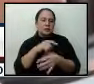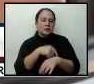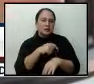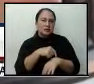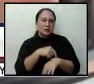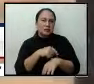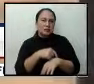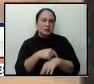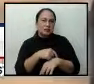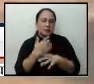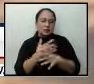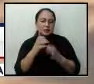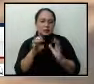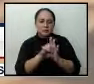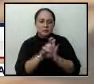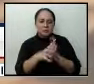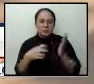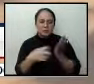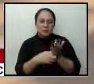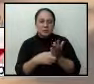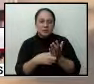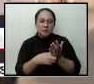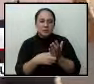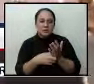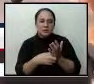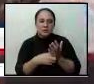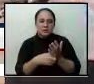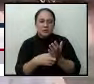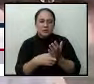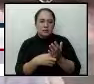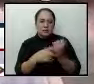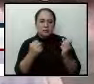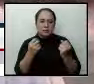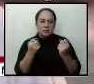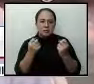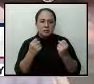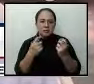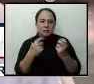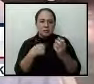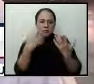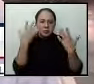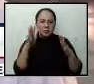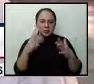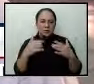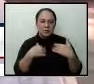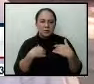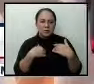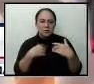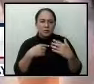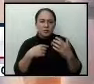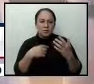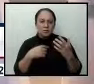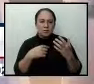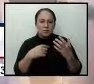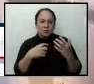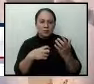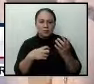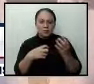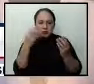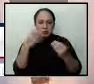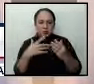kunyari matikitan ka. Hindi naman sa amin sinasabi sa ano eh. Hindi namin alam eh. Oh, mas maganda ko yun. Mas papuro sa akin kasi hindi na pupunta